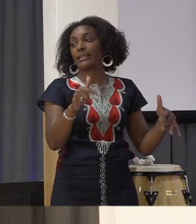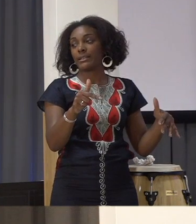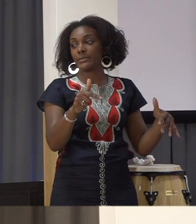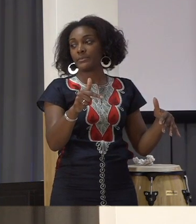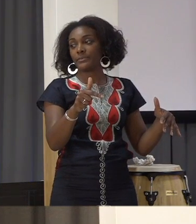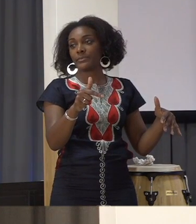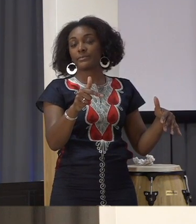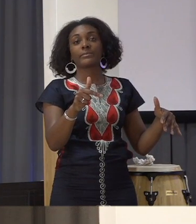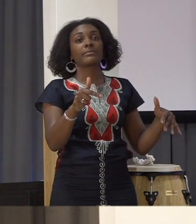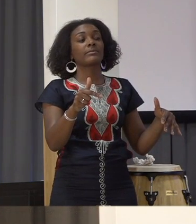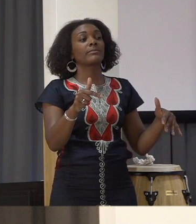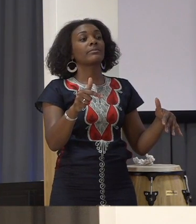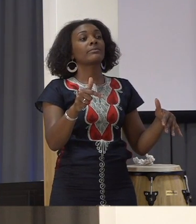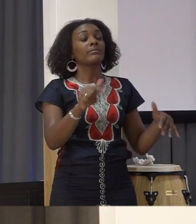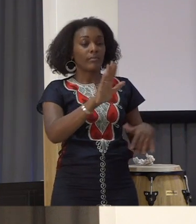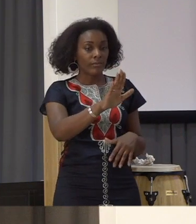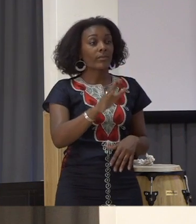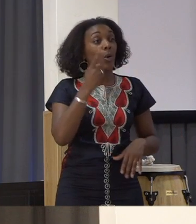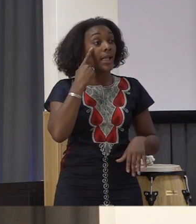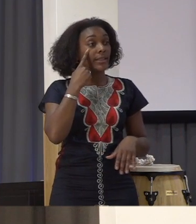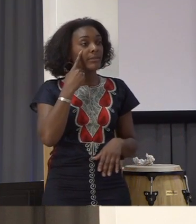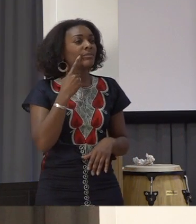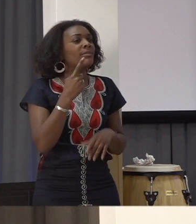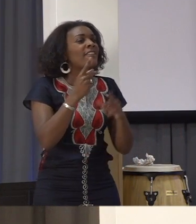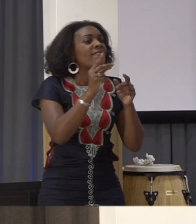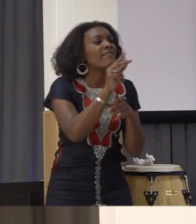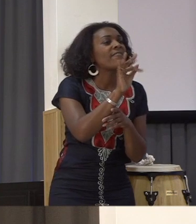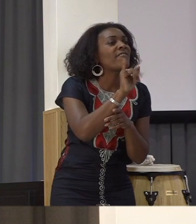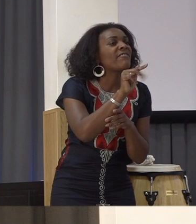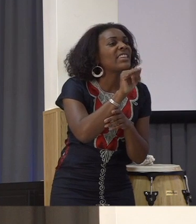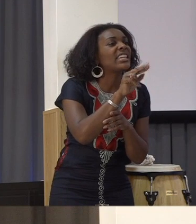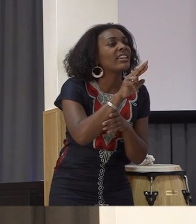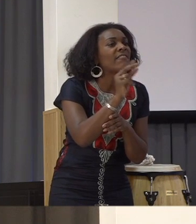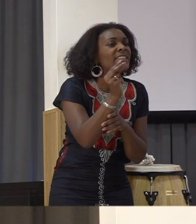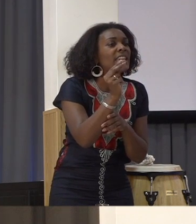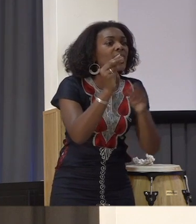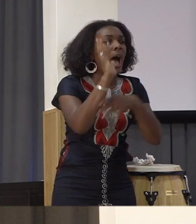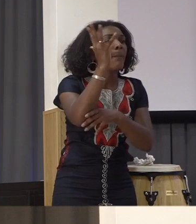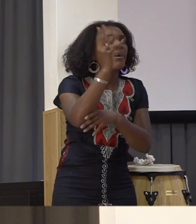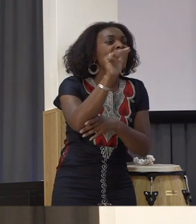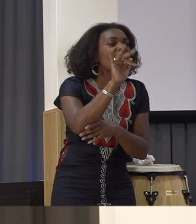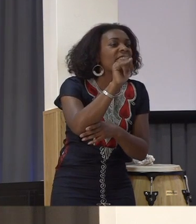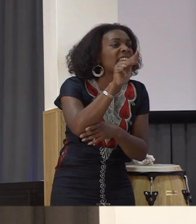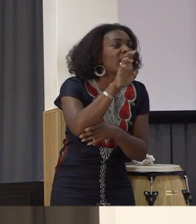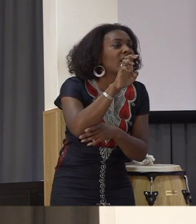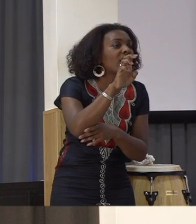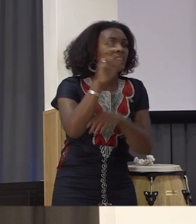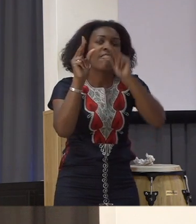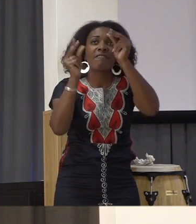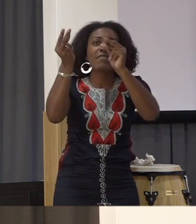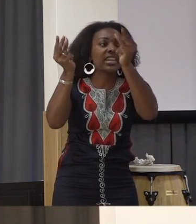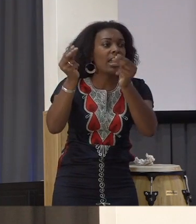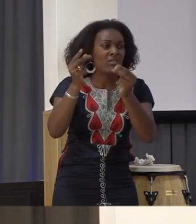versets 17 et 18, Habakkuk chapitre 3. « Car le figuier ne fleurira pas, la vigne ne